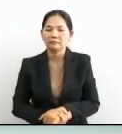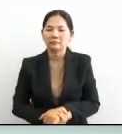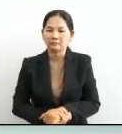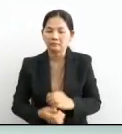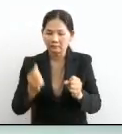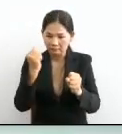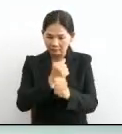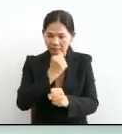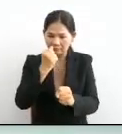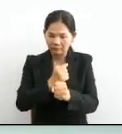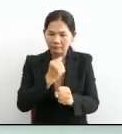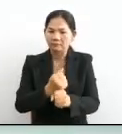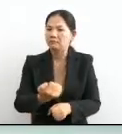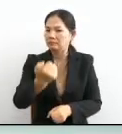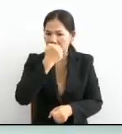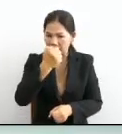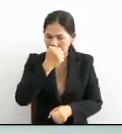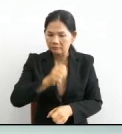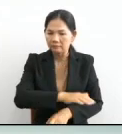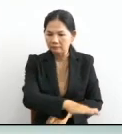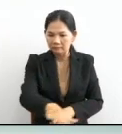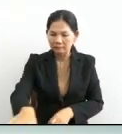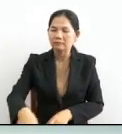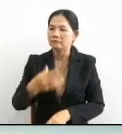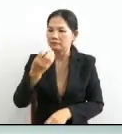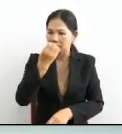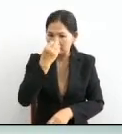thuế chia nông chăm này